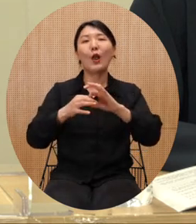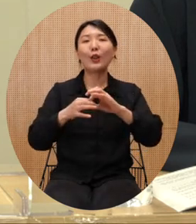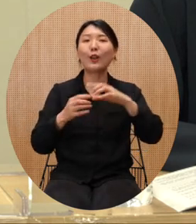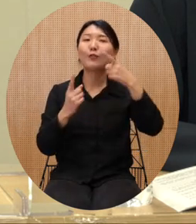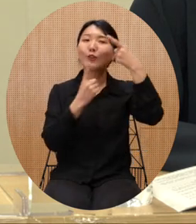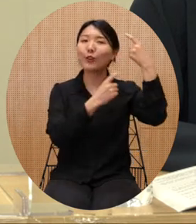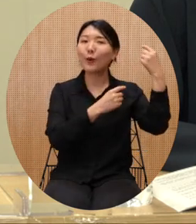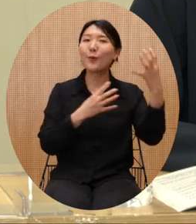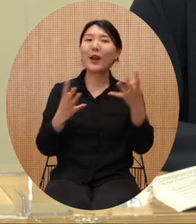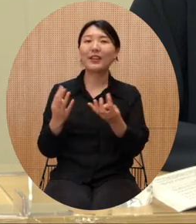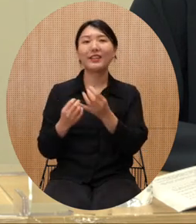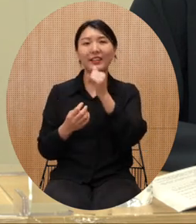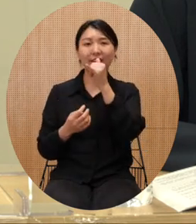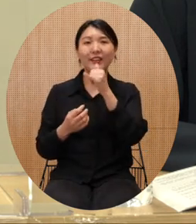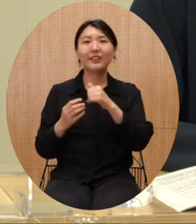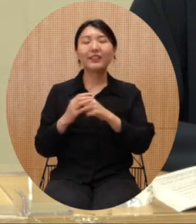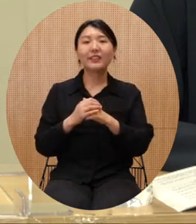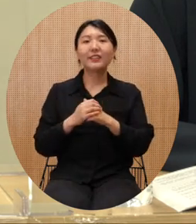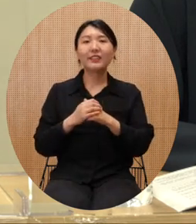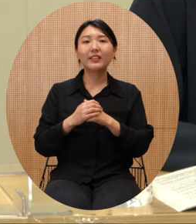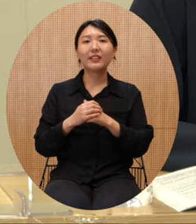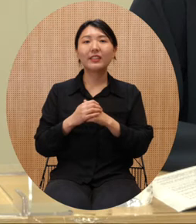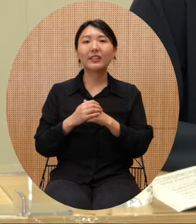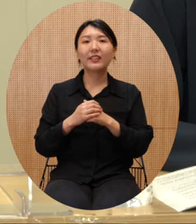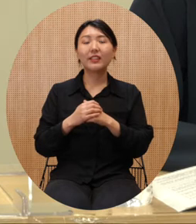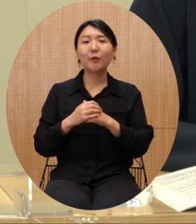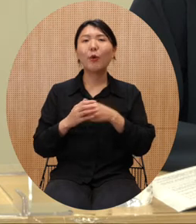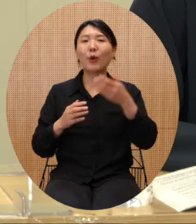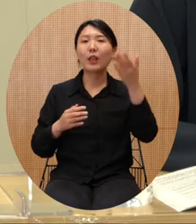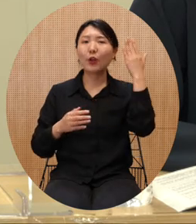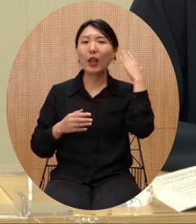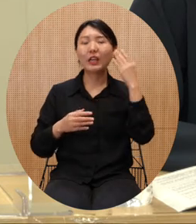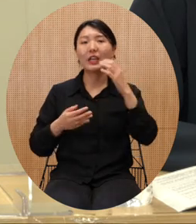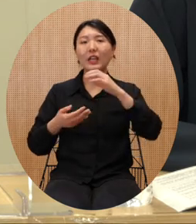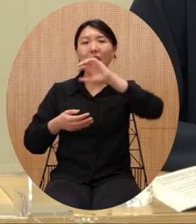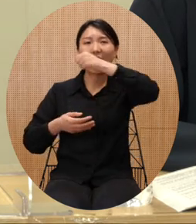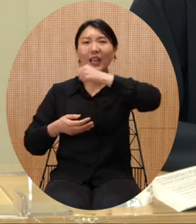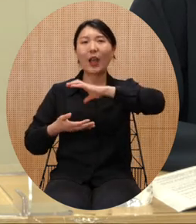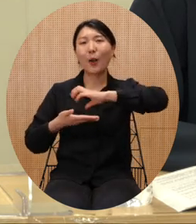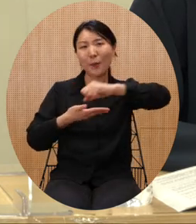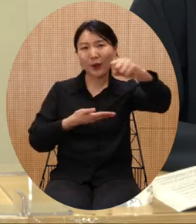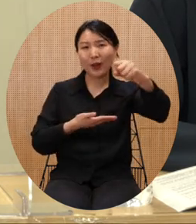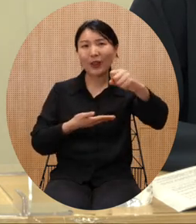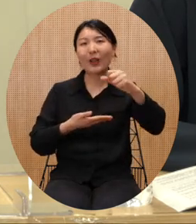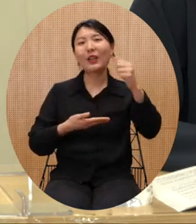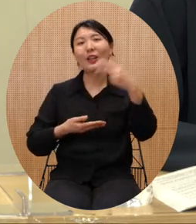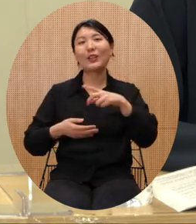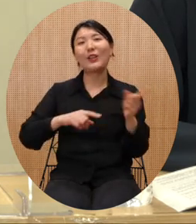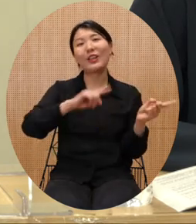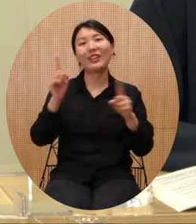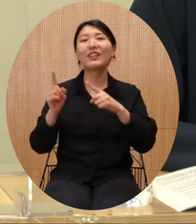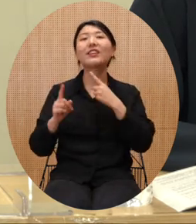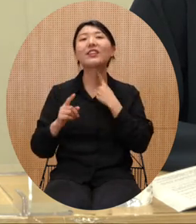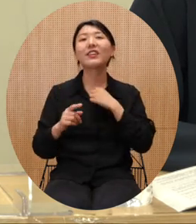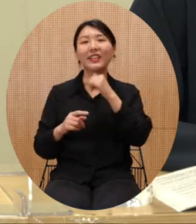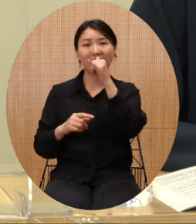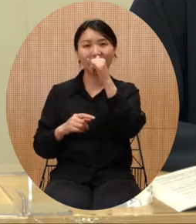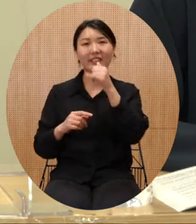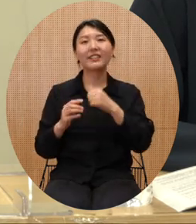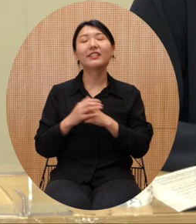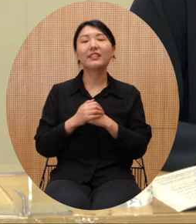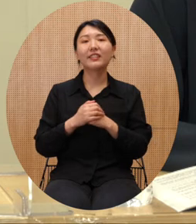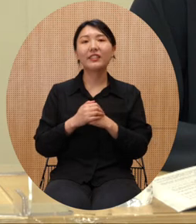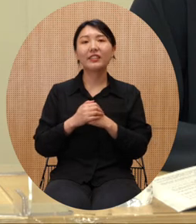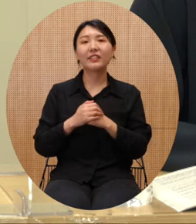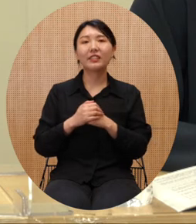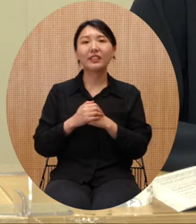많습니다. 네, 한번 전액 사건이 시도되었다가 예결산으로서 극적으로 다시 살아나게 됐고요. 그것 때문에 이제 동료